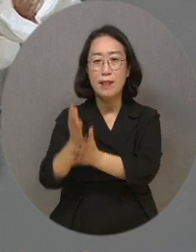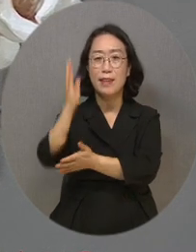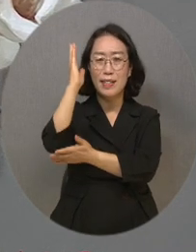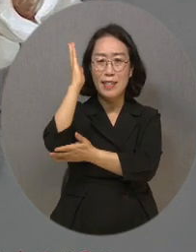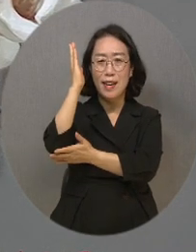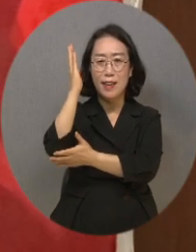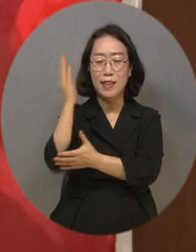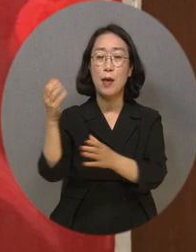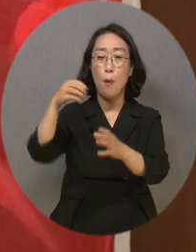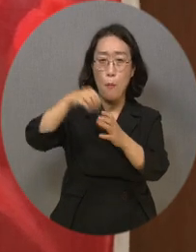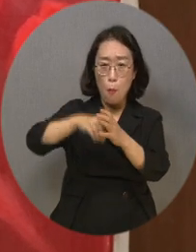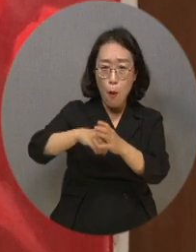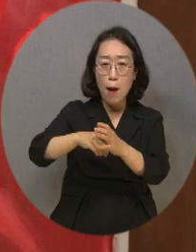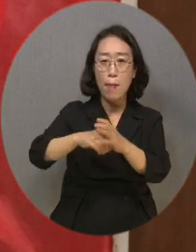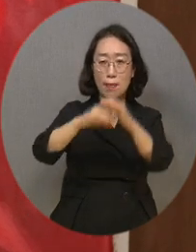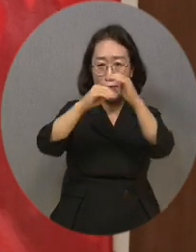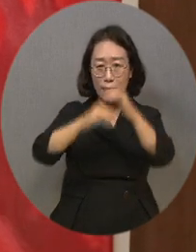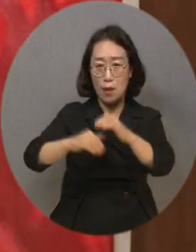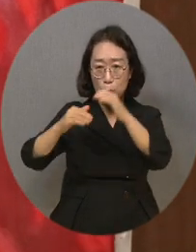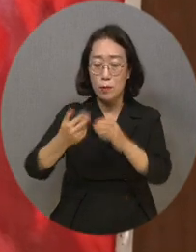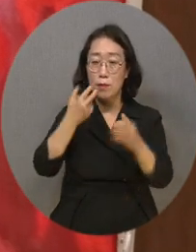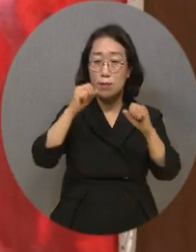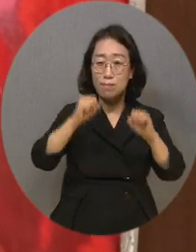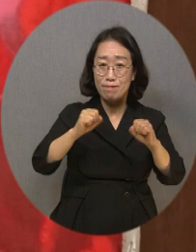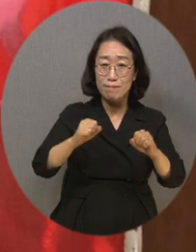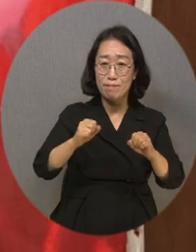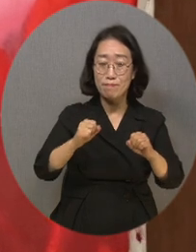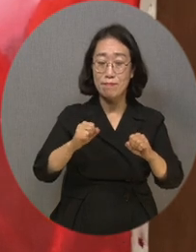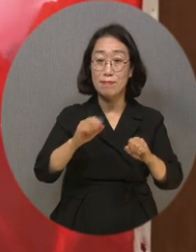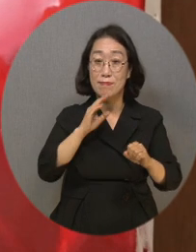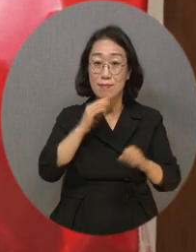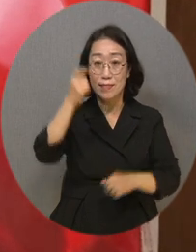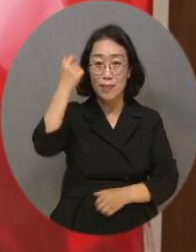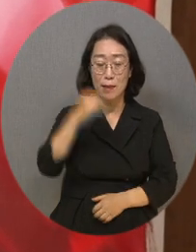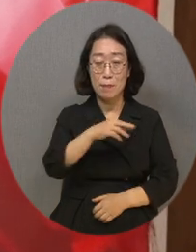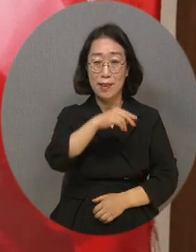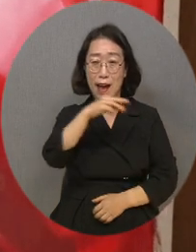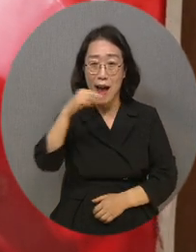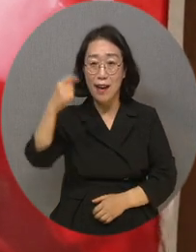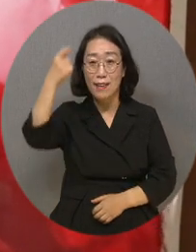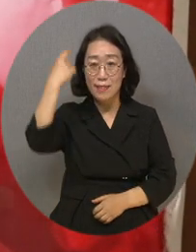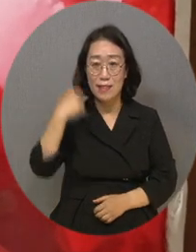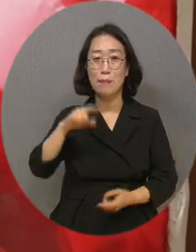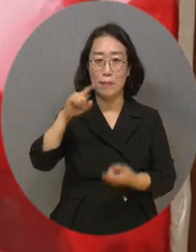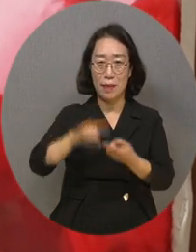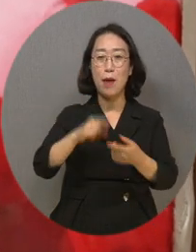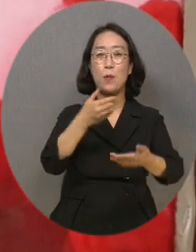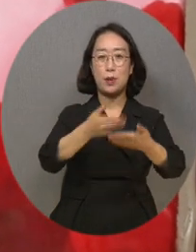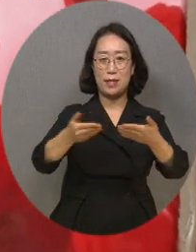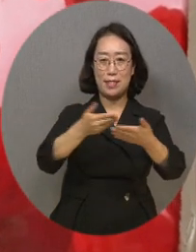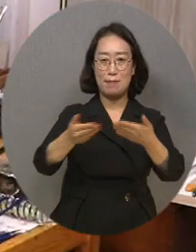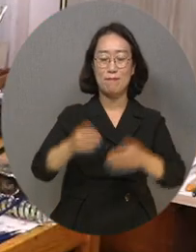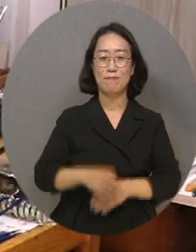이야기를 담은 존재로 살아 숨쉬는 듯한 향기로운 꽃으로 표현합니다.